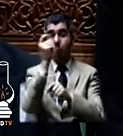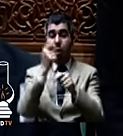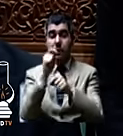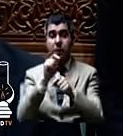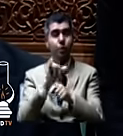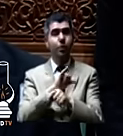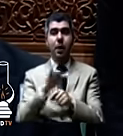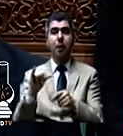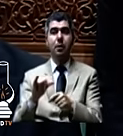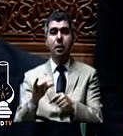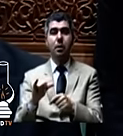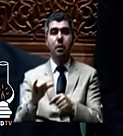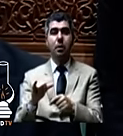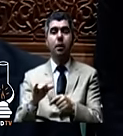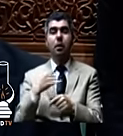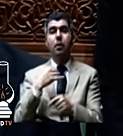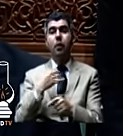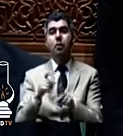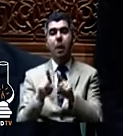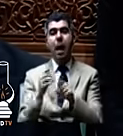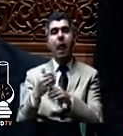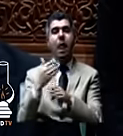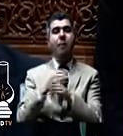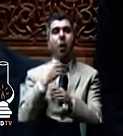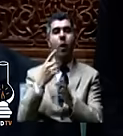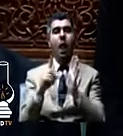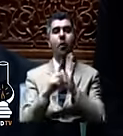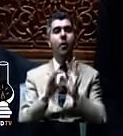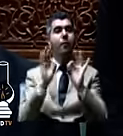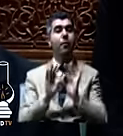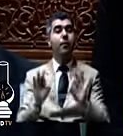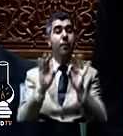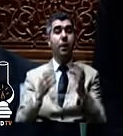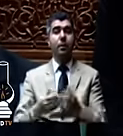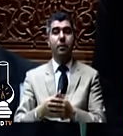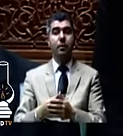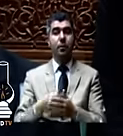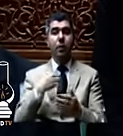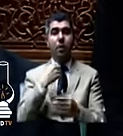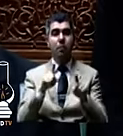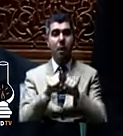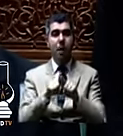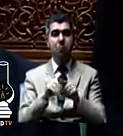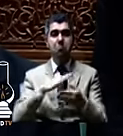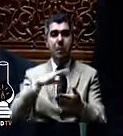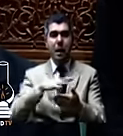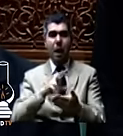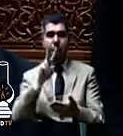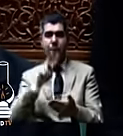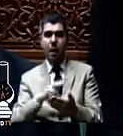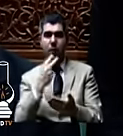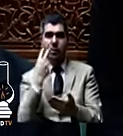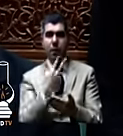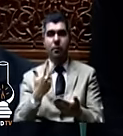التعمير، بنيت بالاستثناءات وفقدت معها جميع الواقعية للمدن الحقيقية بدون ذكر